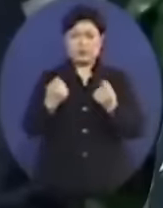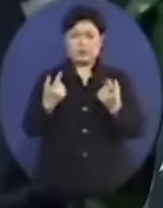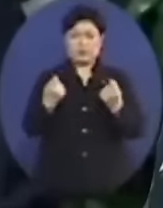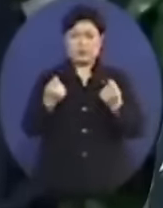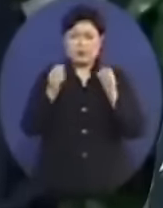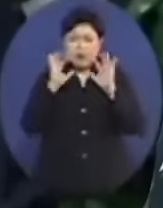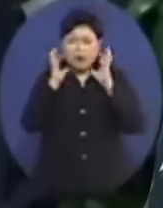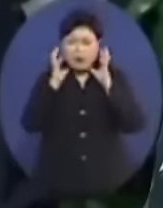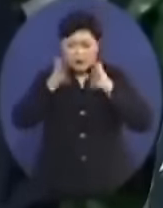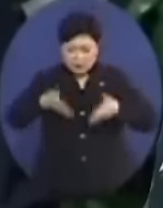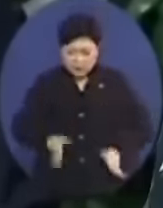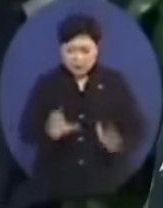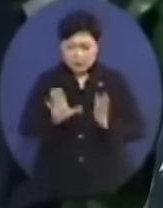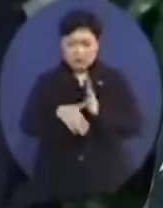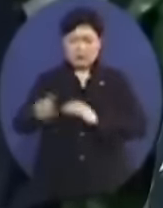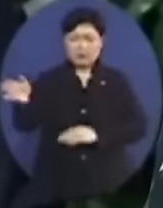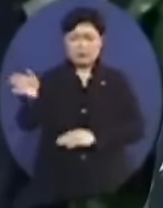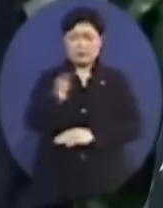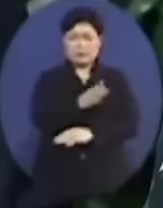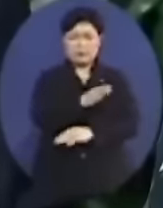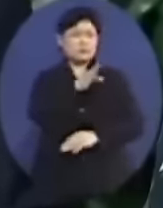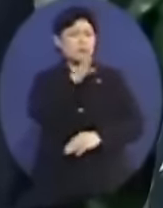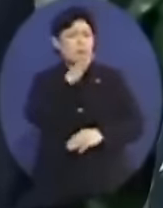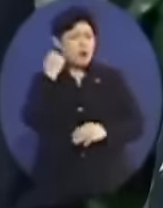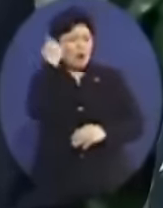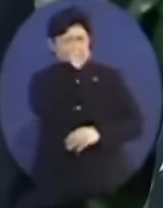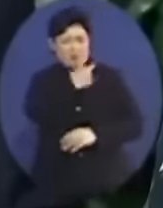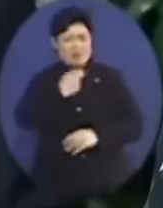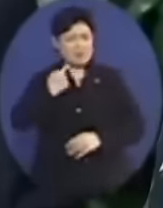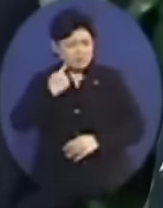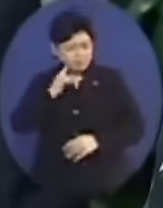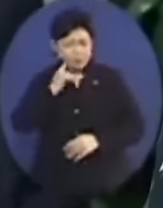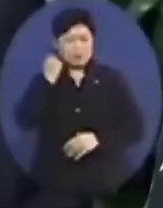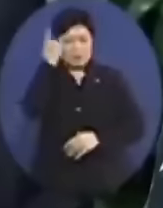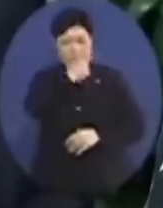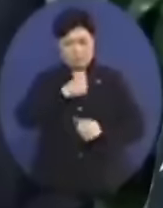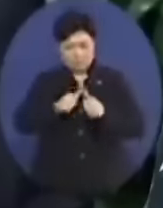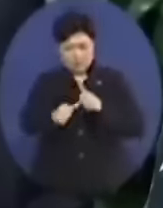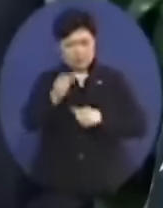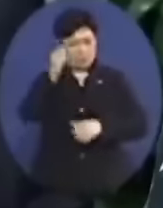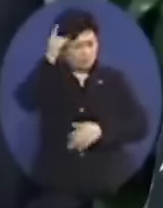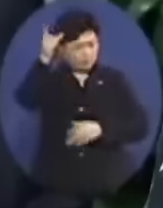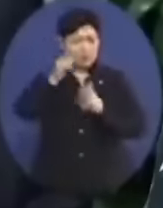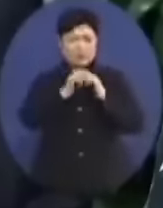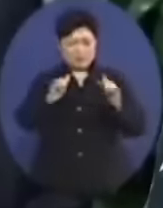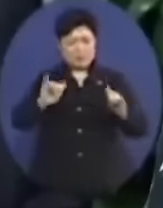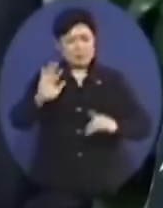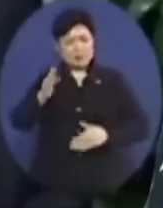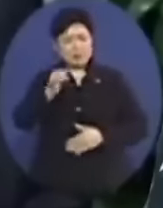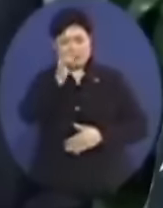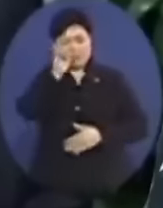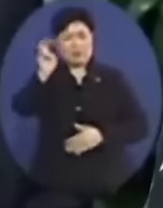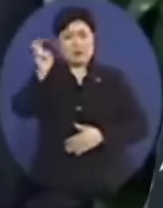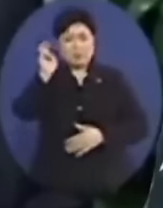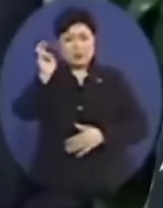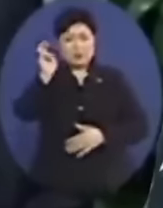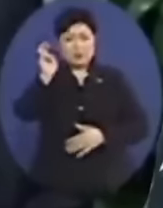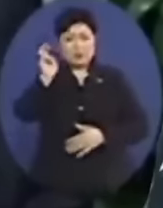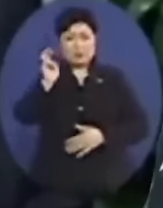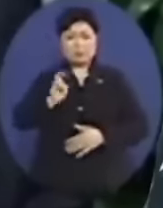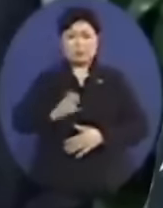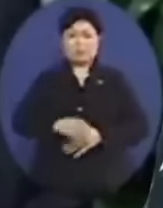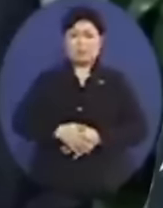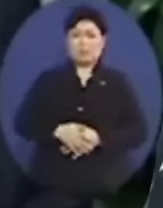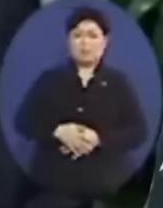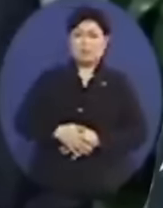어리 나이로 태어날 때부터 야 그놈 잘났다 잘 생겼다 훌륭한 사람이 되겠다 그렇게